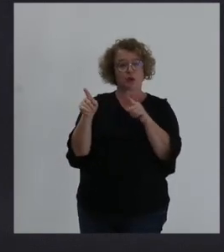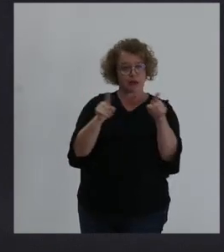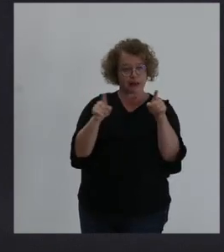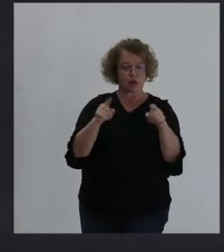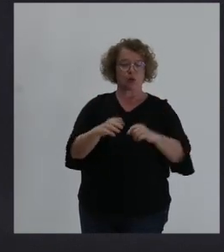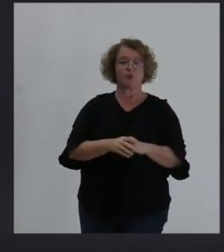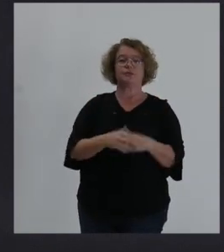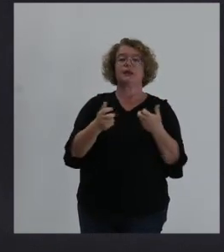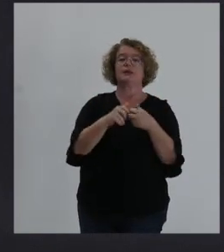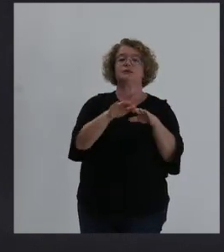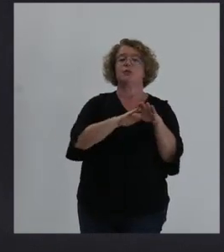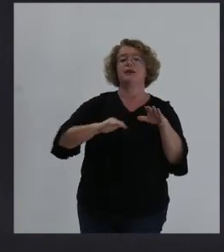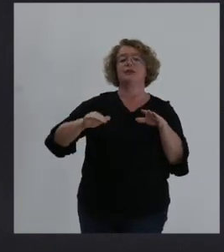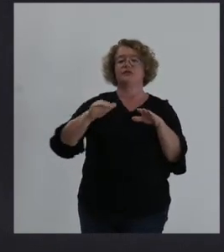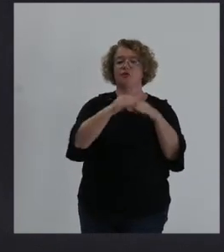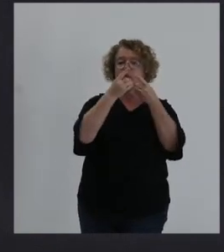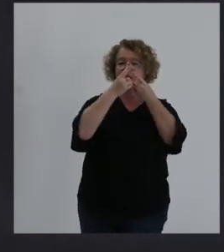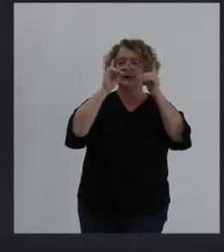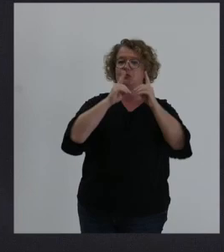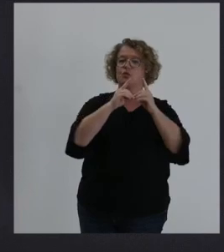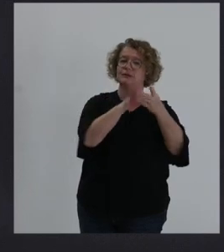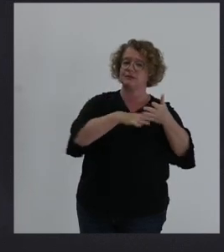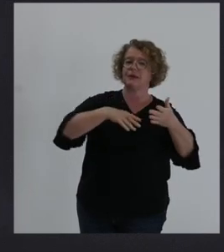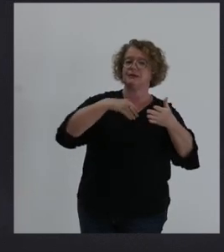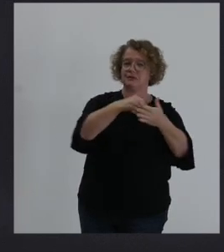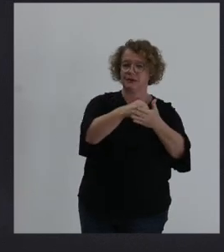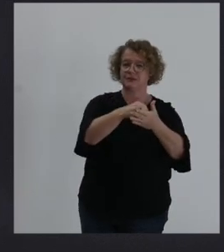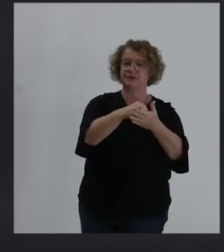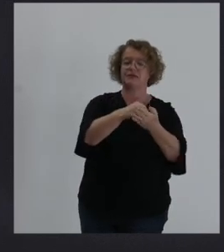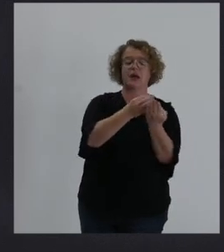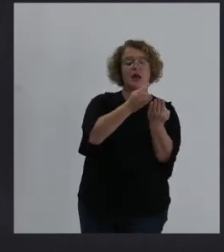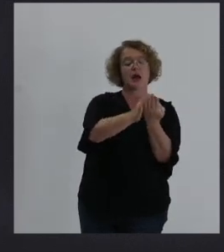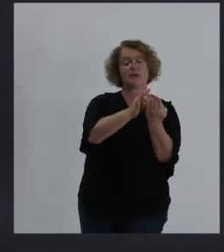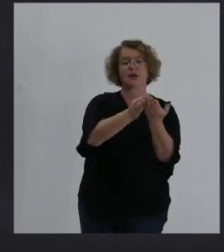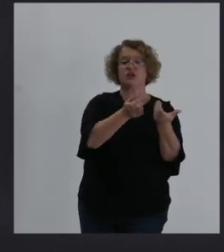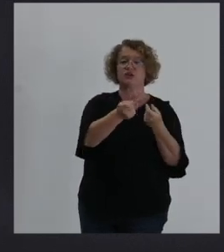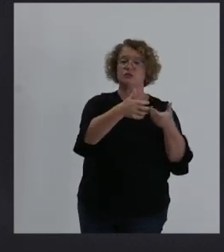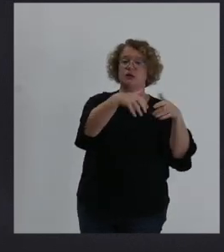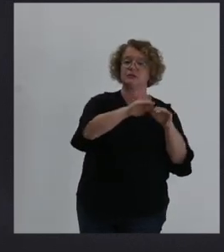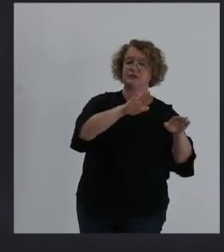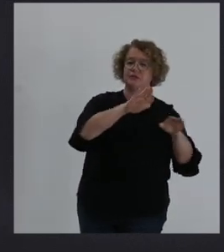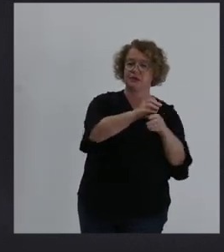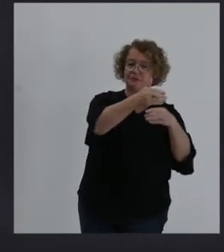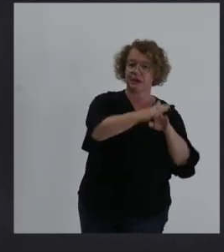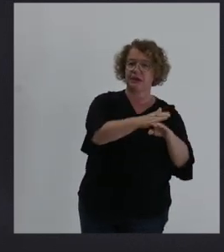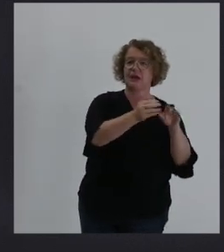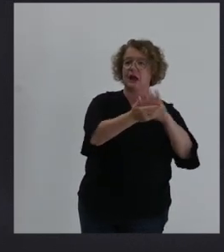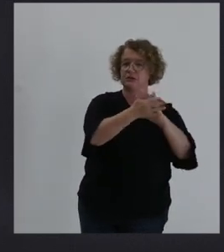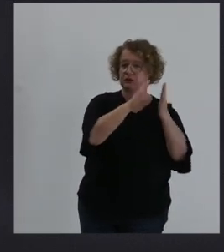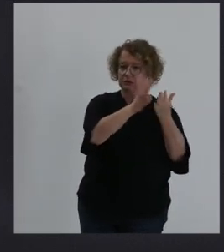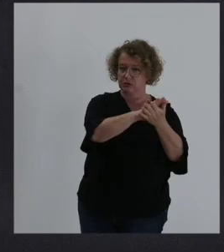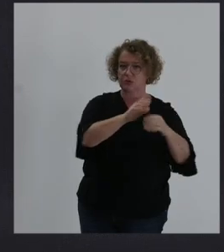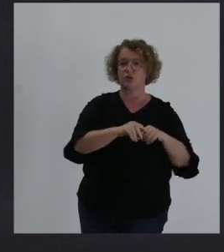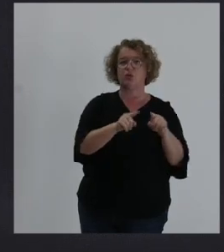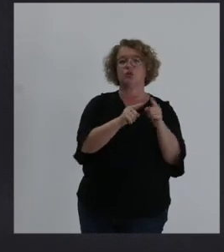Par exemple, la plateforme de démocratie participative, dotée d'une application de gestion administrative des associations